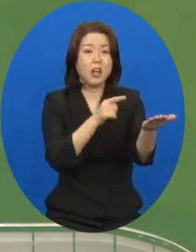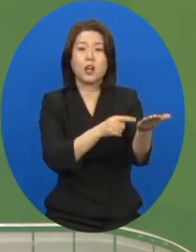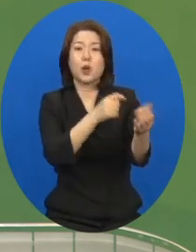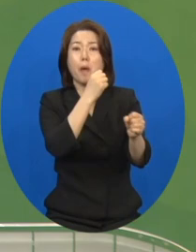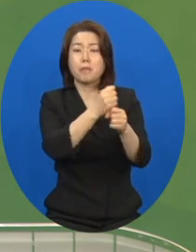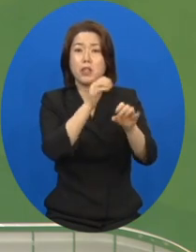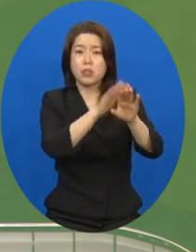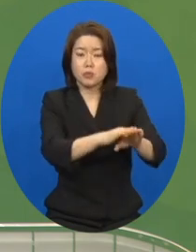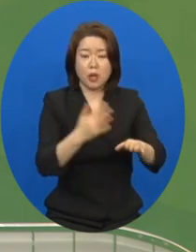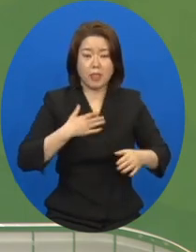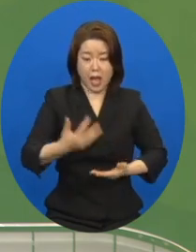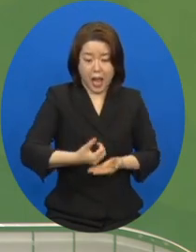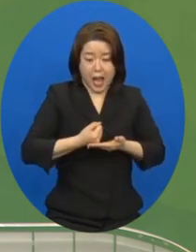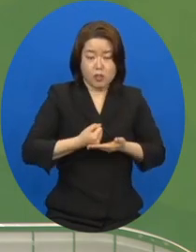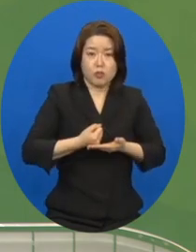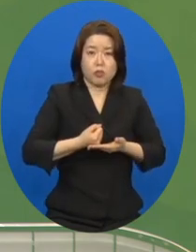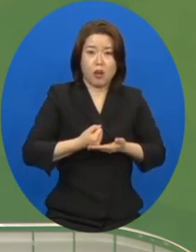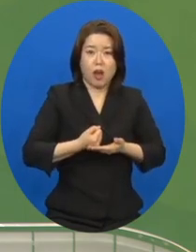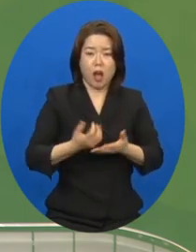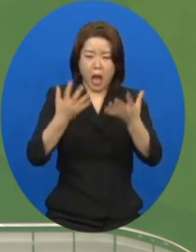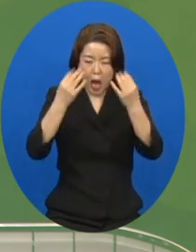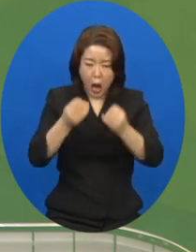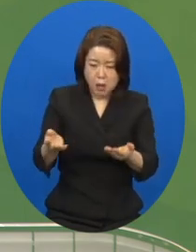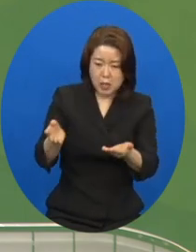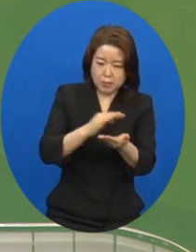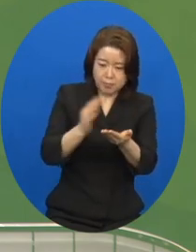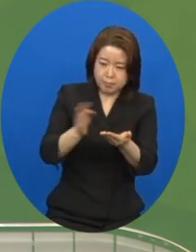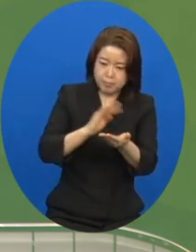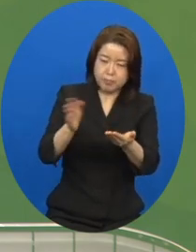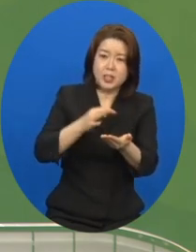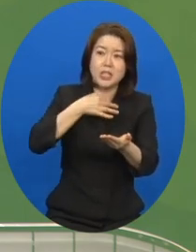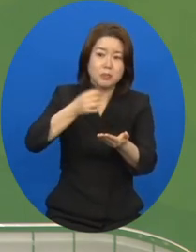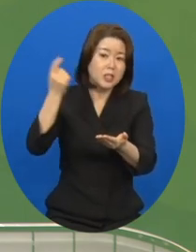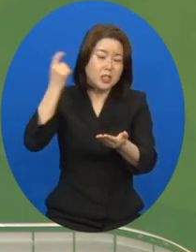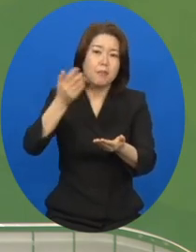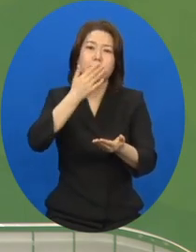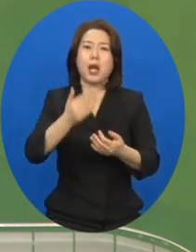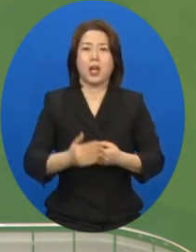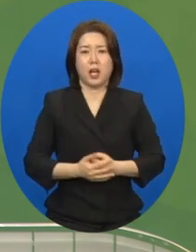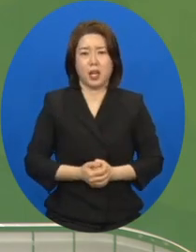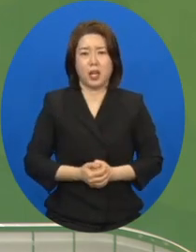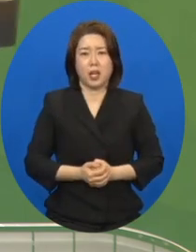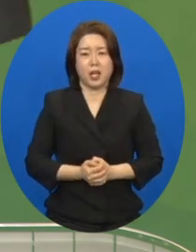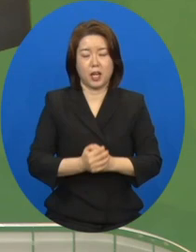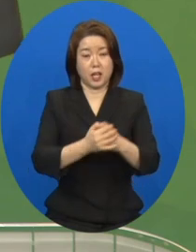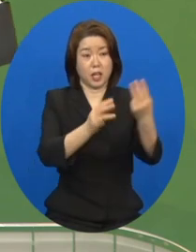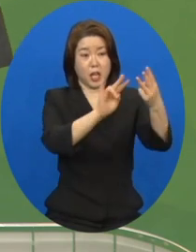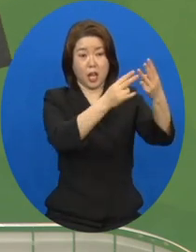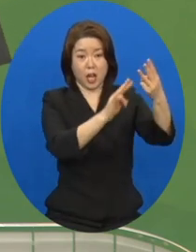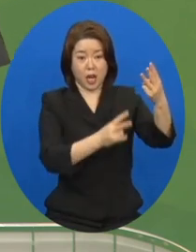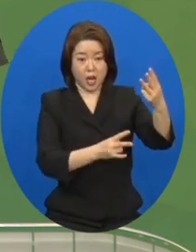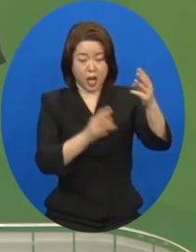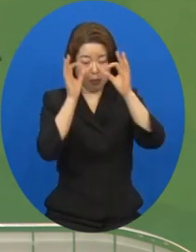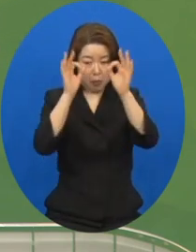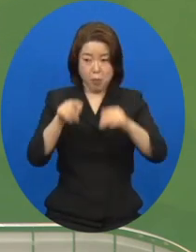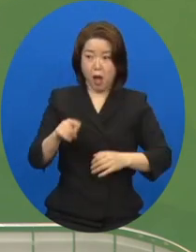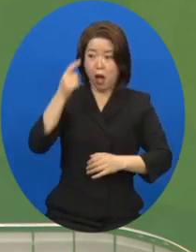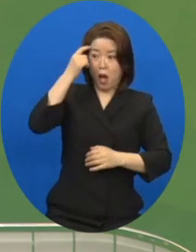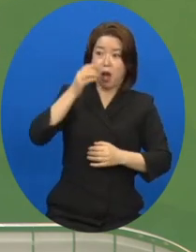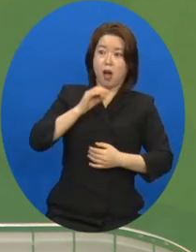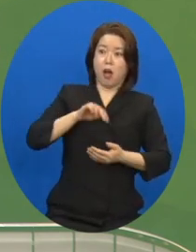엮여져서 여러분의 손에 있어요. 얼마든지 읽을 수 있잖아요. 라합이 보면 기절초풍할 일이에요.